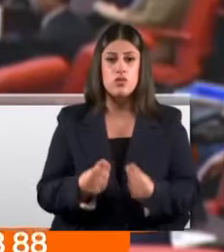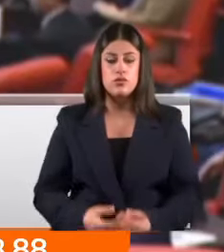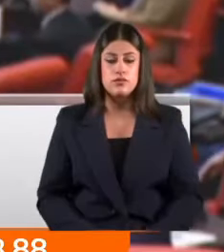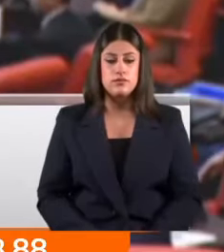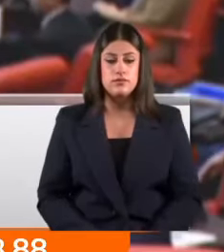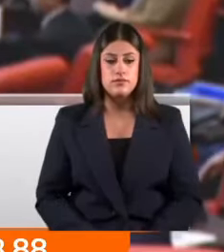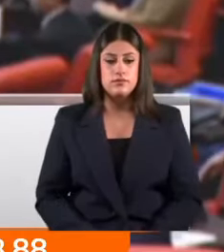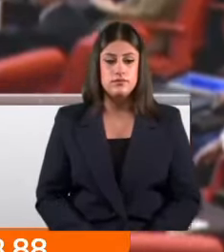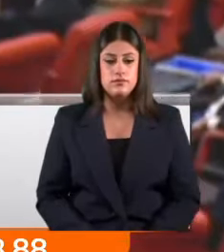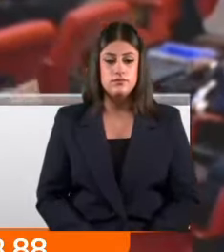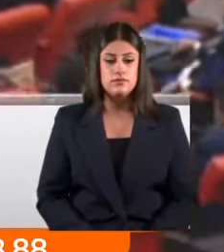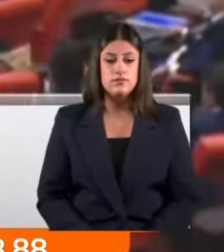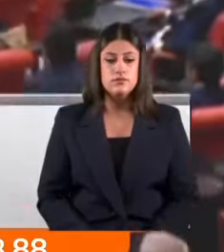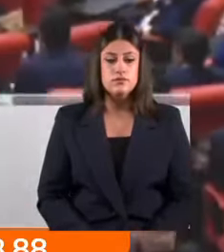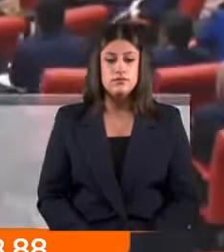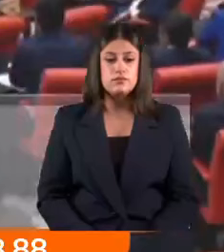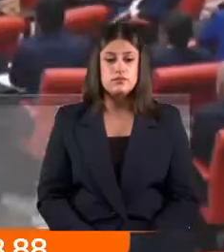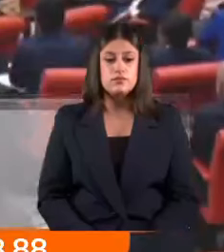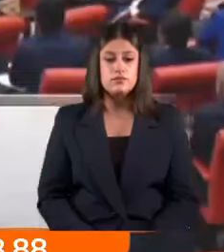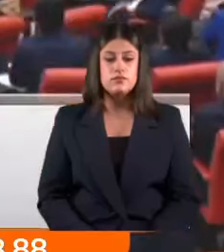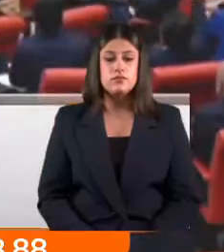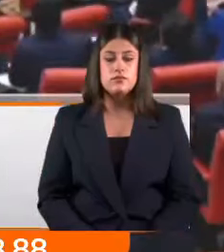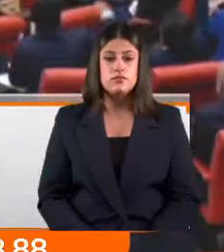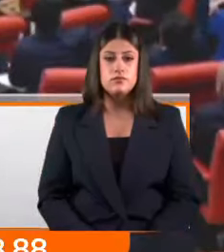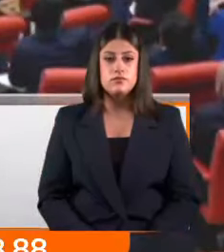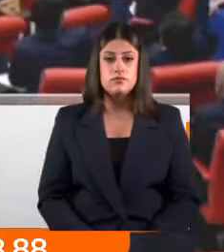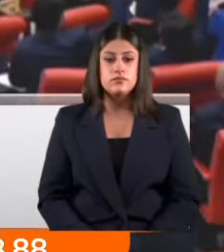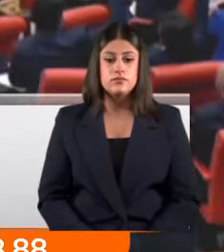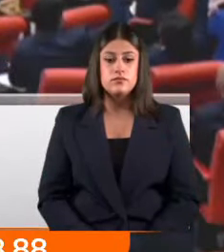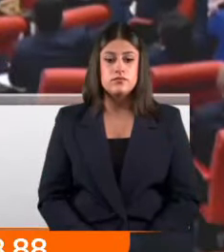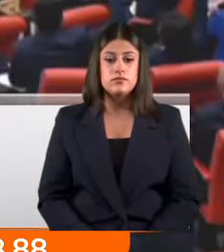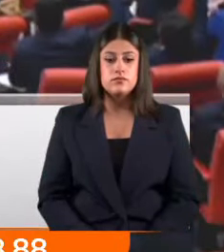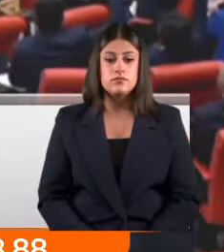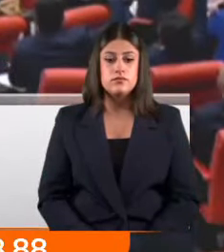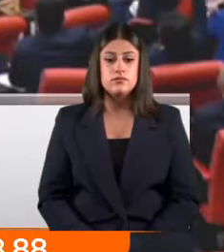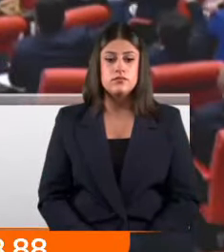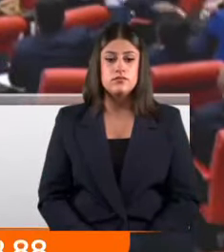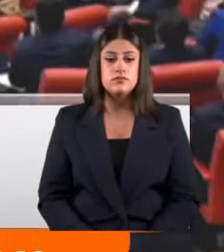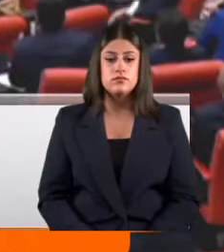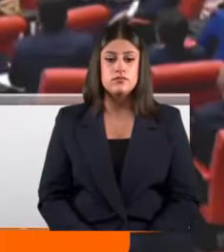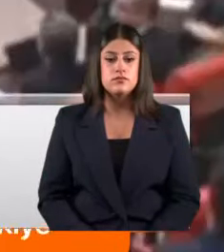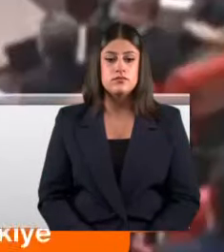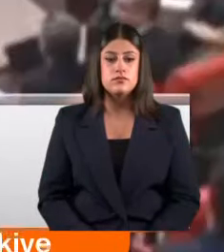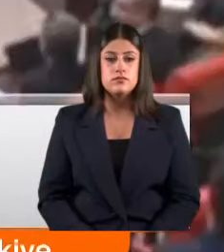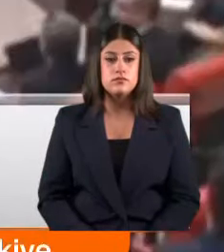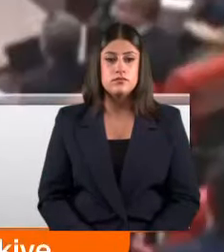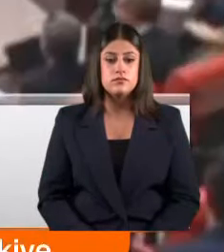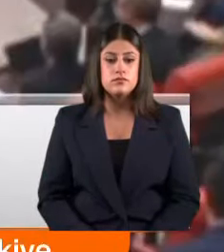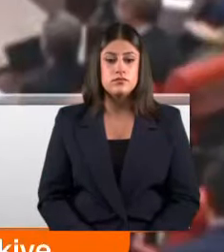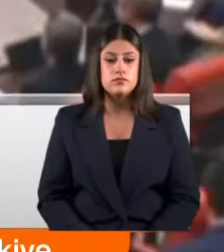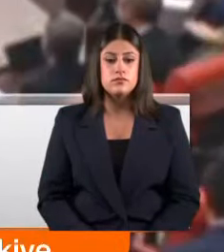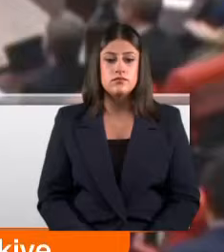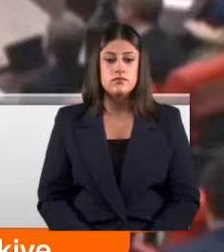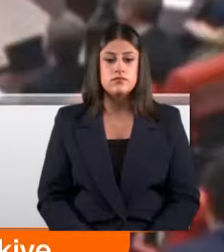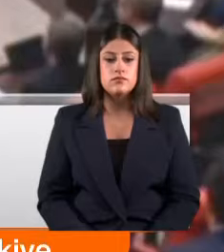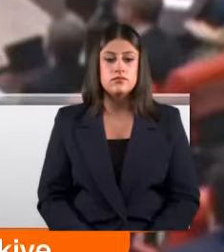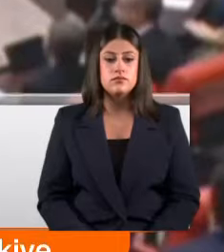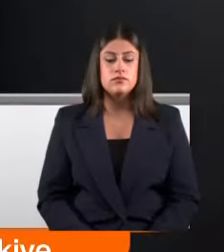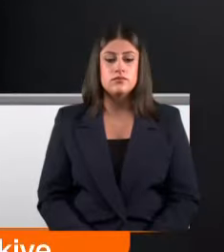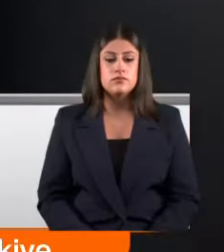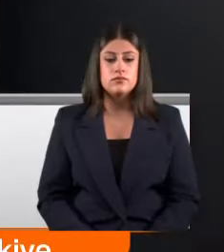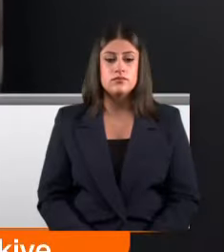Kabul edenler, kabul etmeyenler, önerge kabul edilmemiştir. Değerli